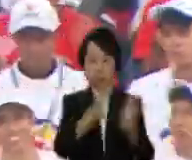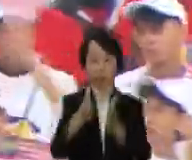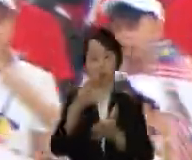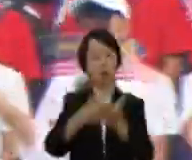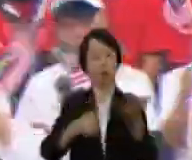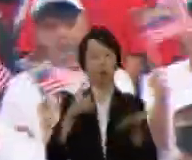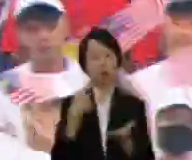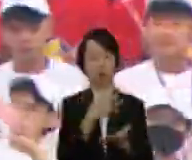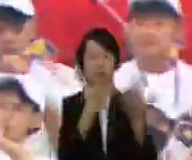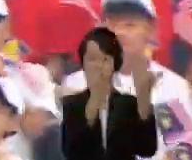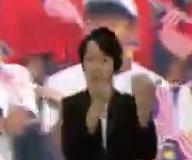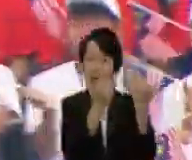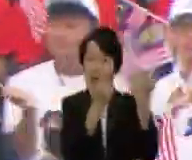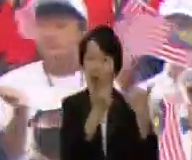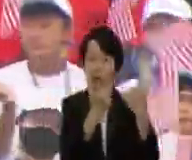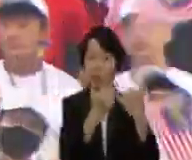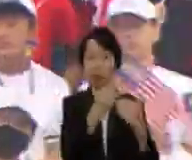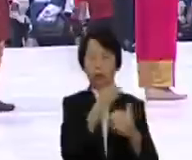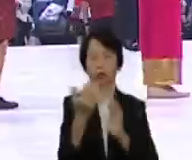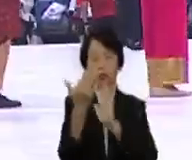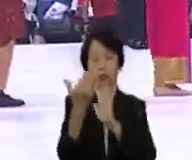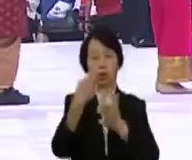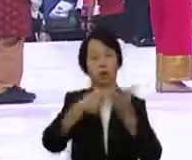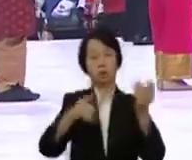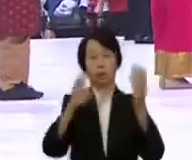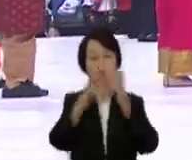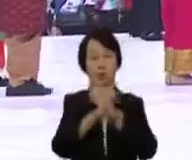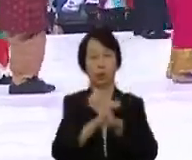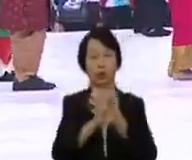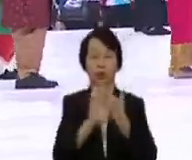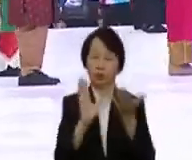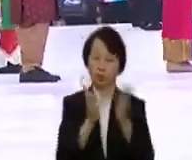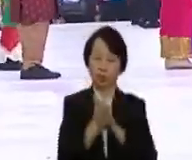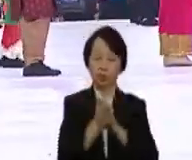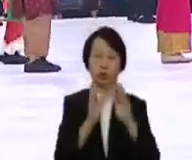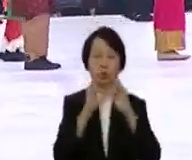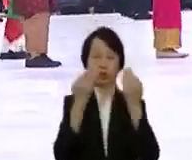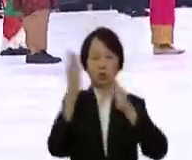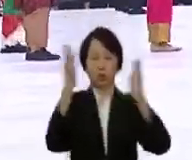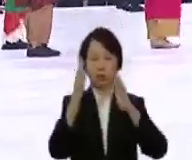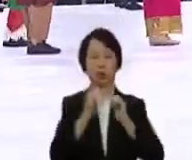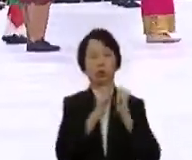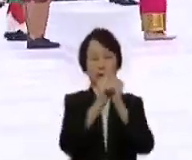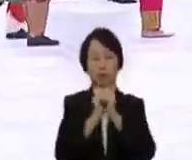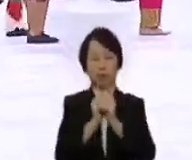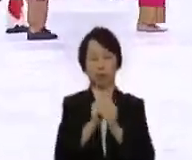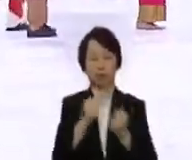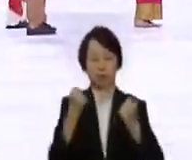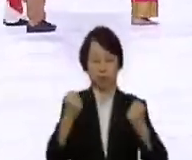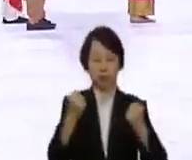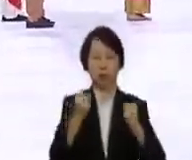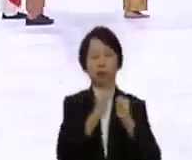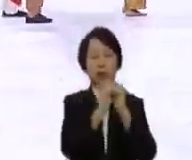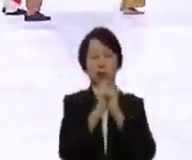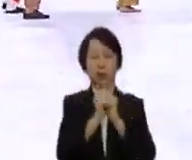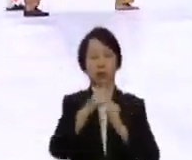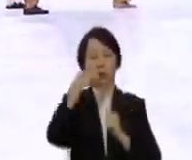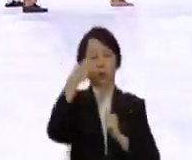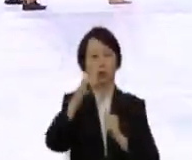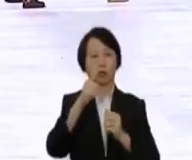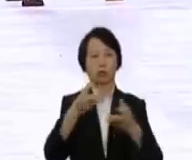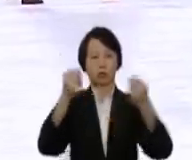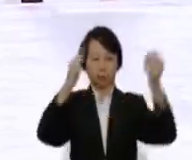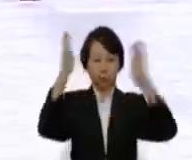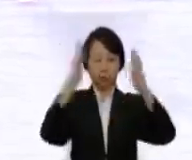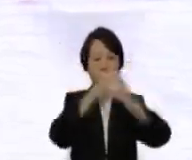apa sahaja yang diharapkan dan mendepani apa juga cabaran. Jadi keluarga Malaysia, mari kita sama-sama teguh bersama demi tanah